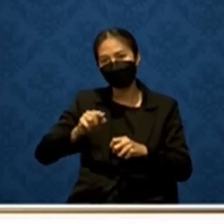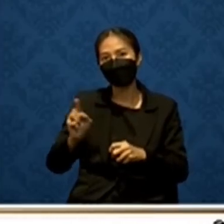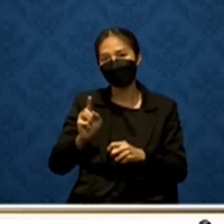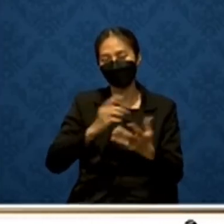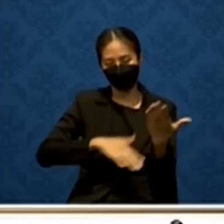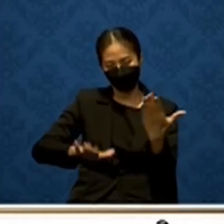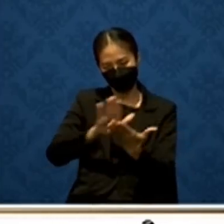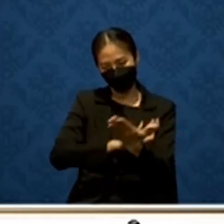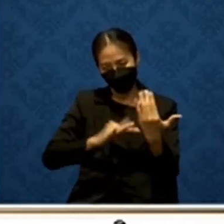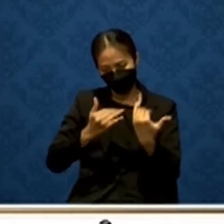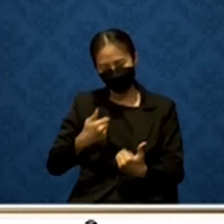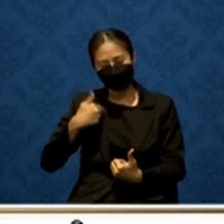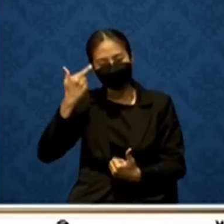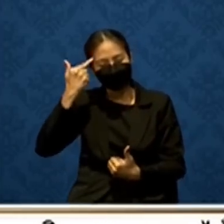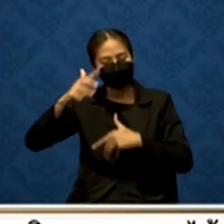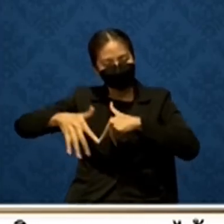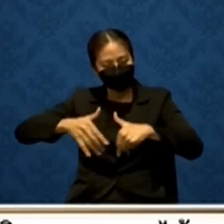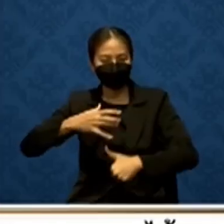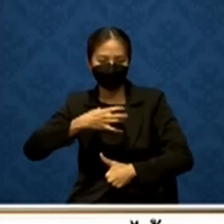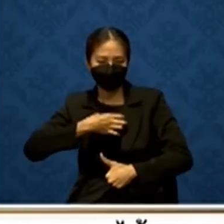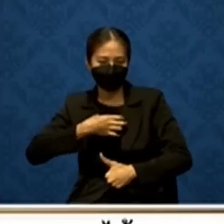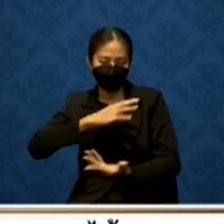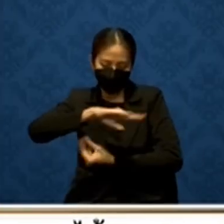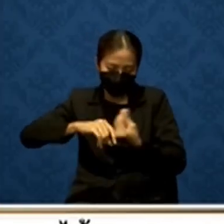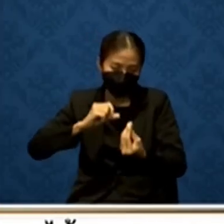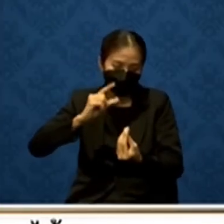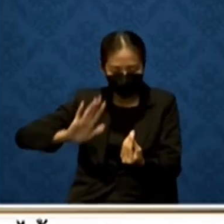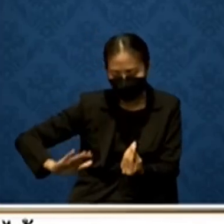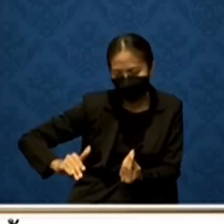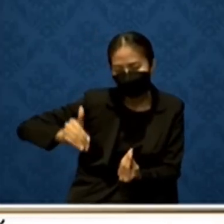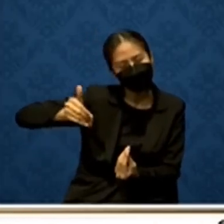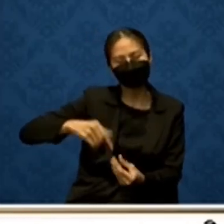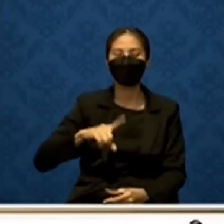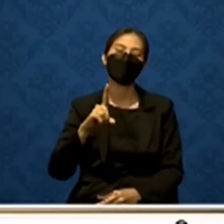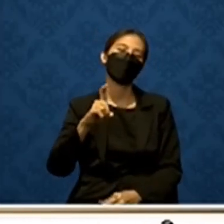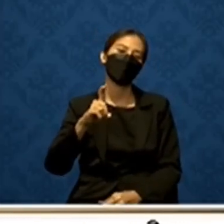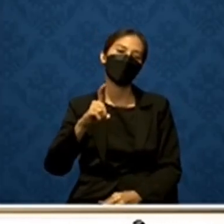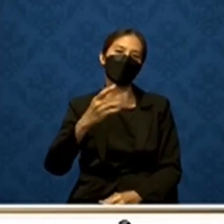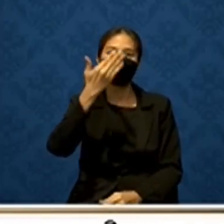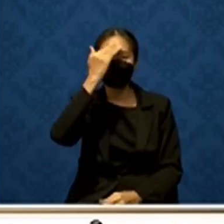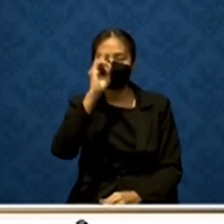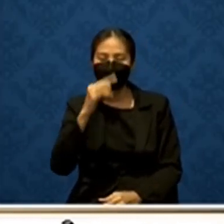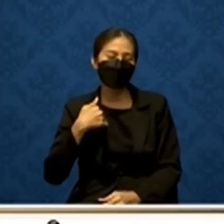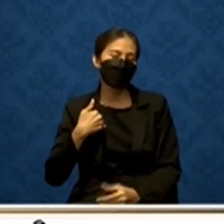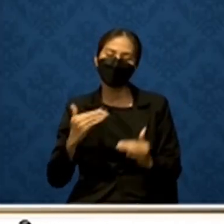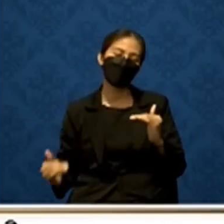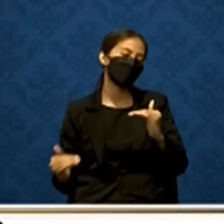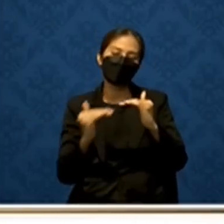ช่วงที่ประชาชนควจะมความหหวังการทเราจะฝื้ฟเศรศกิท่สามารถจะเกิดขนได้เพราะไม่ยุติธรรม